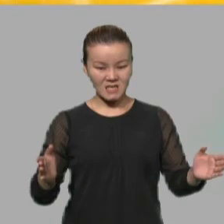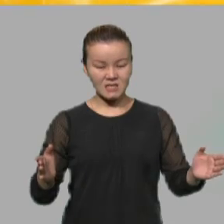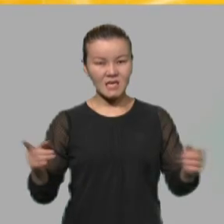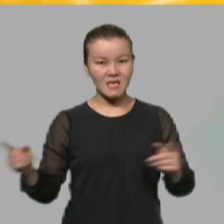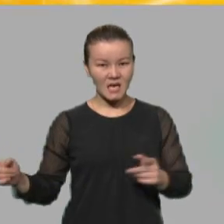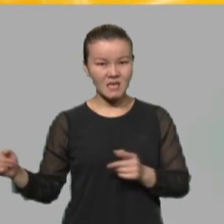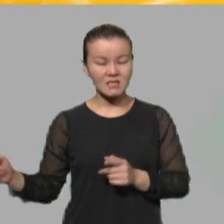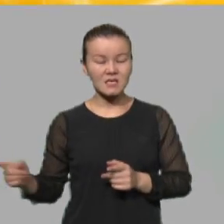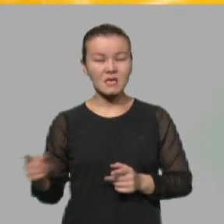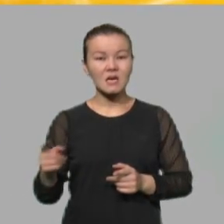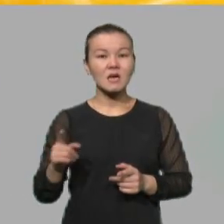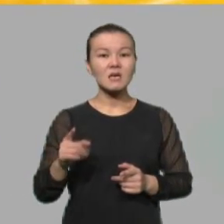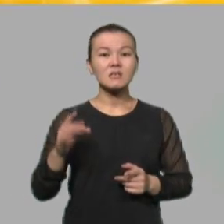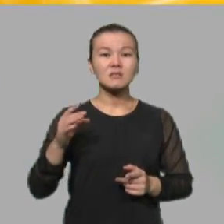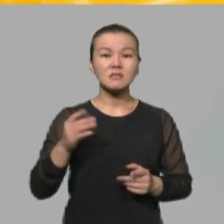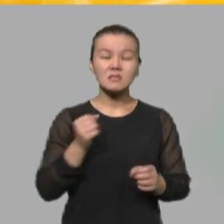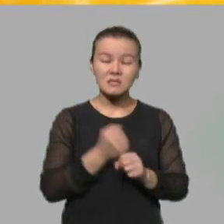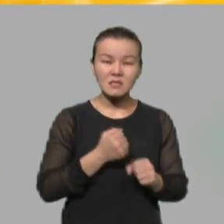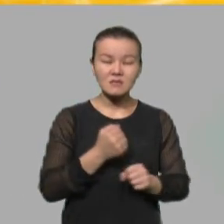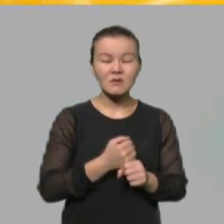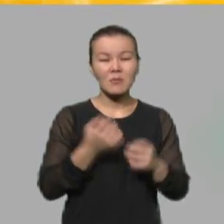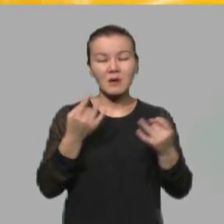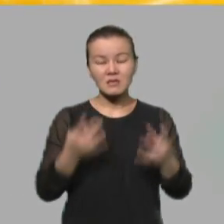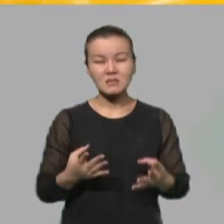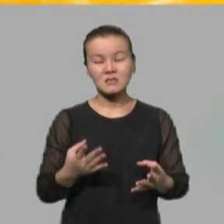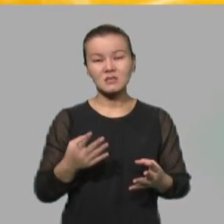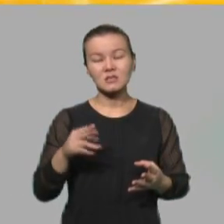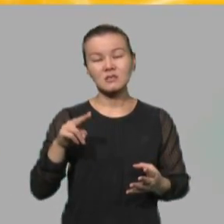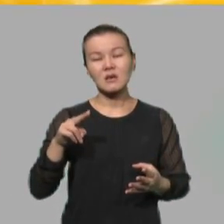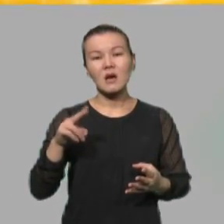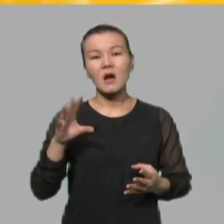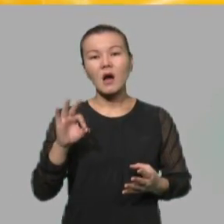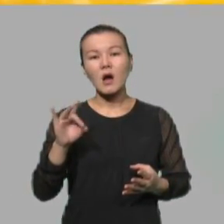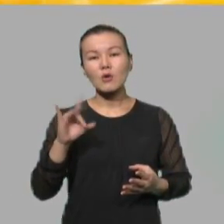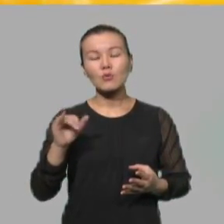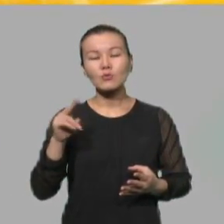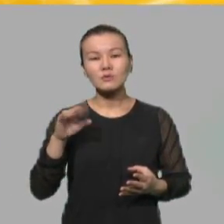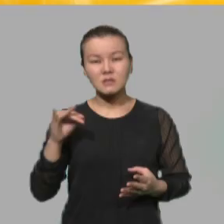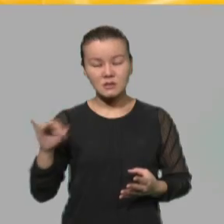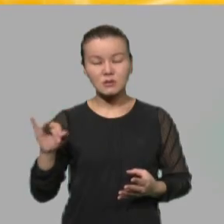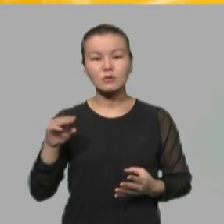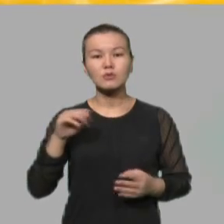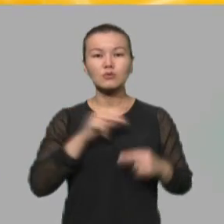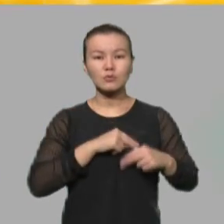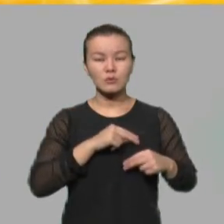в связи с изготовлением простейших орудий труда.